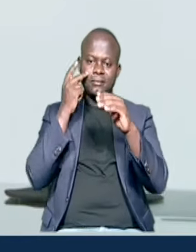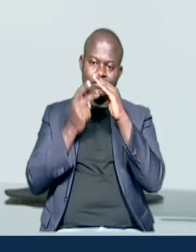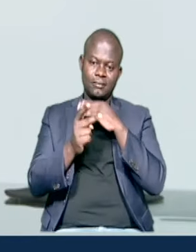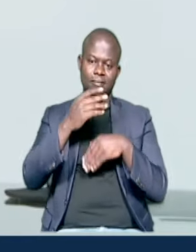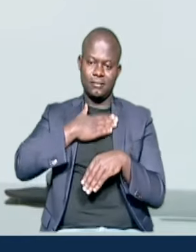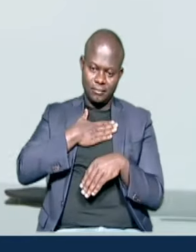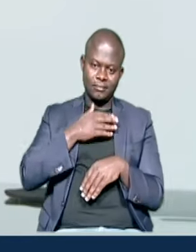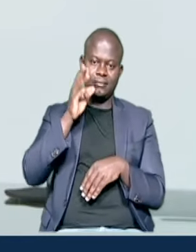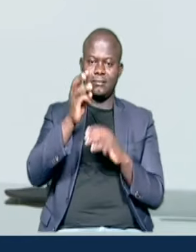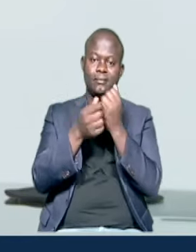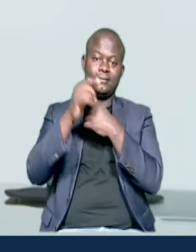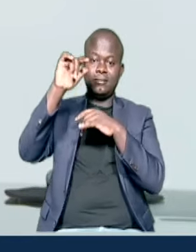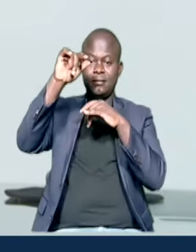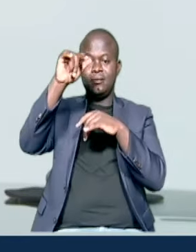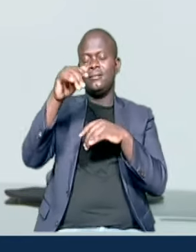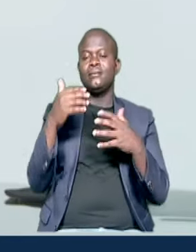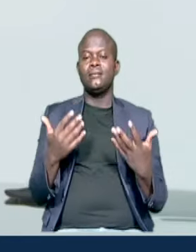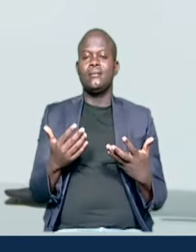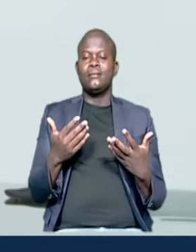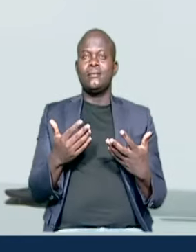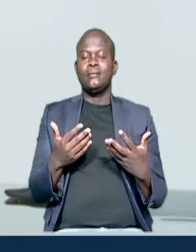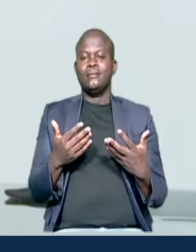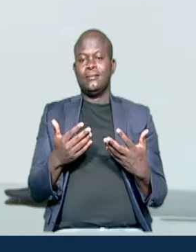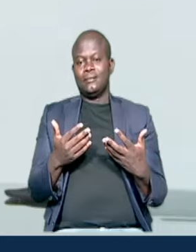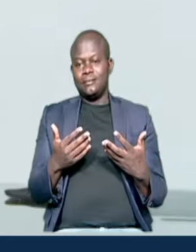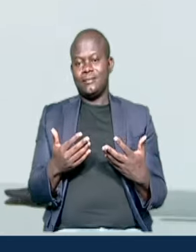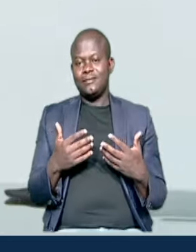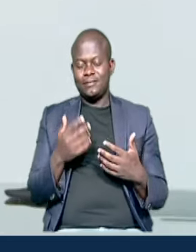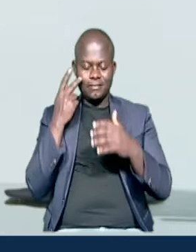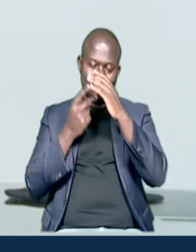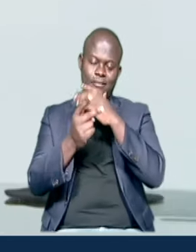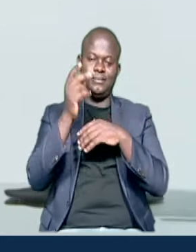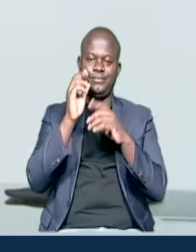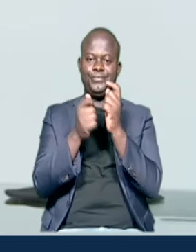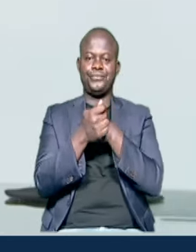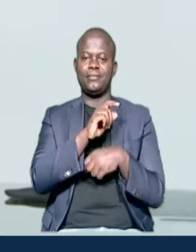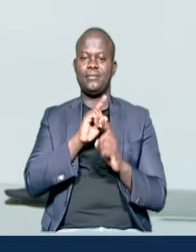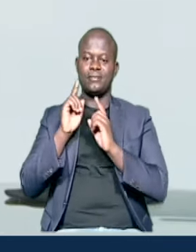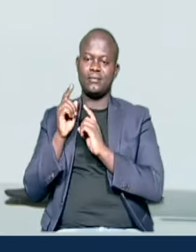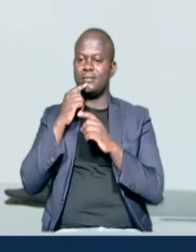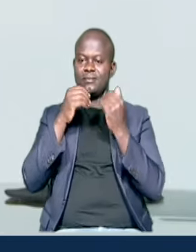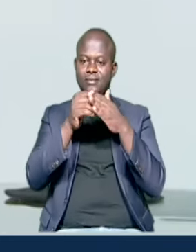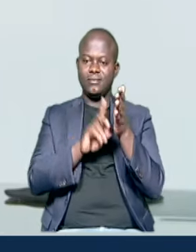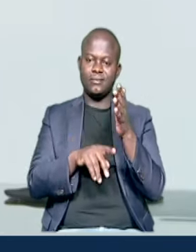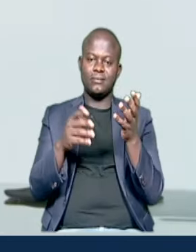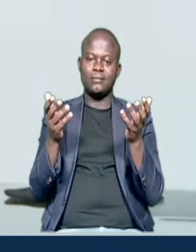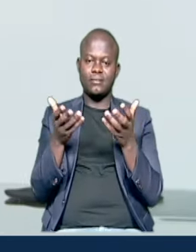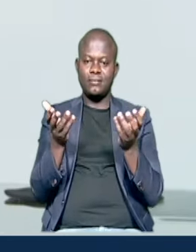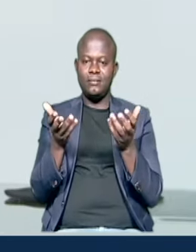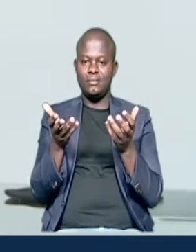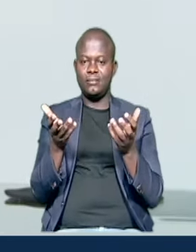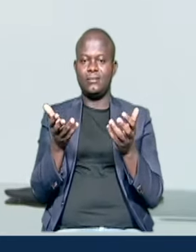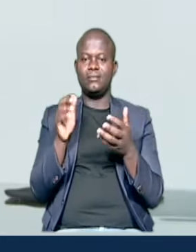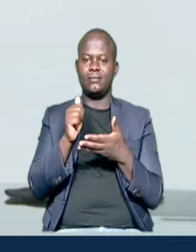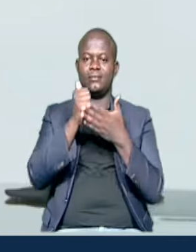kuko nzaba umupilote noneho ubikerekezo cyanjye kuko nzaba umusirikare wavuga ko ari nk'ikiye ni ibihe bintu